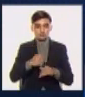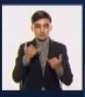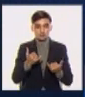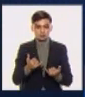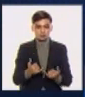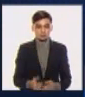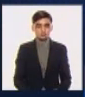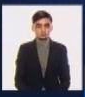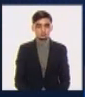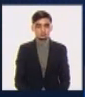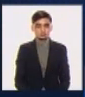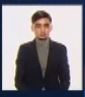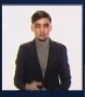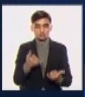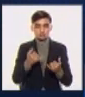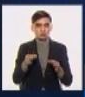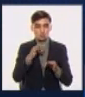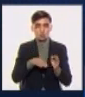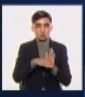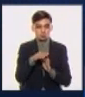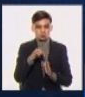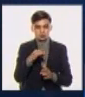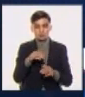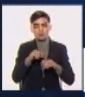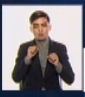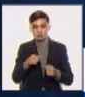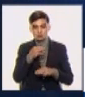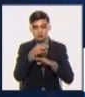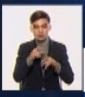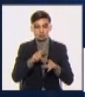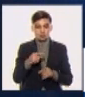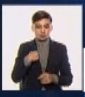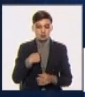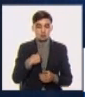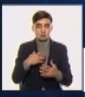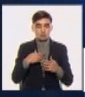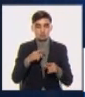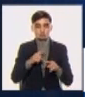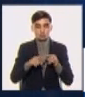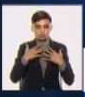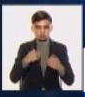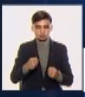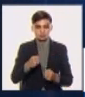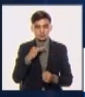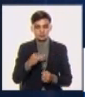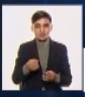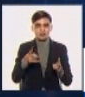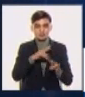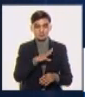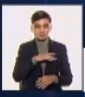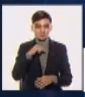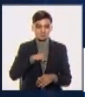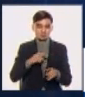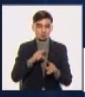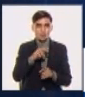сейчас? Сейчас гораздо лучше. Можно сказать, что я почти выздоровел. Ну, если не считать там остаточных